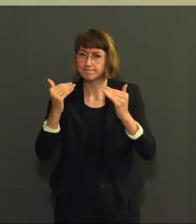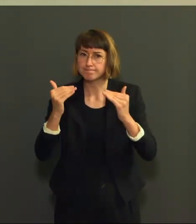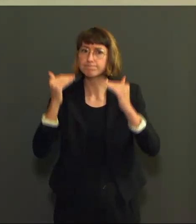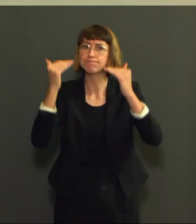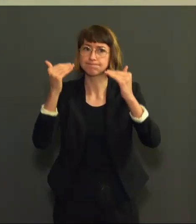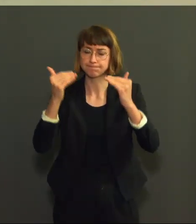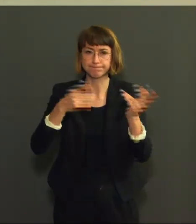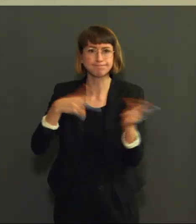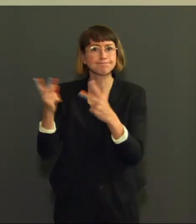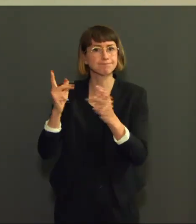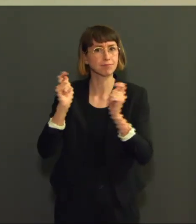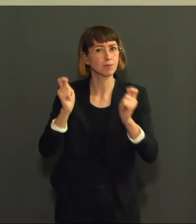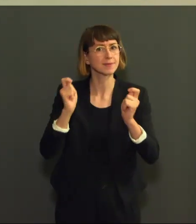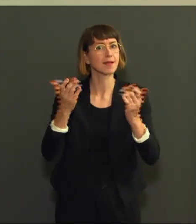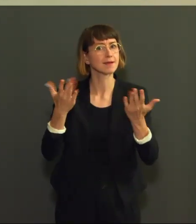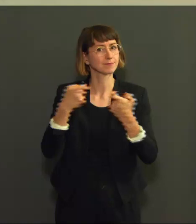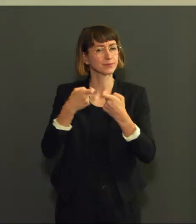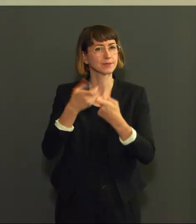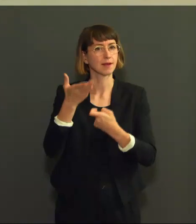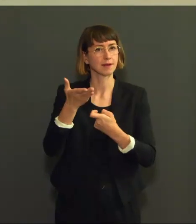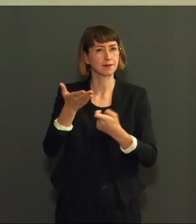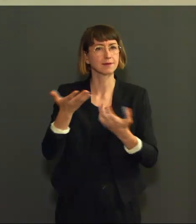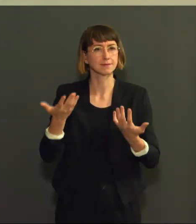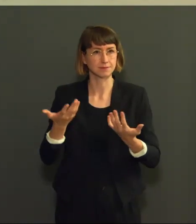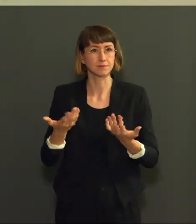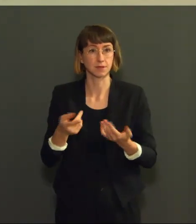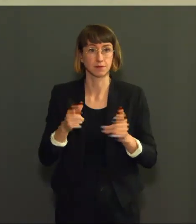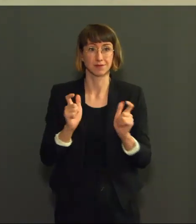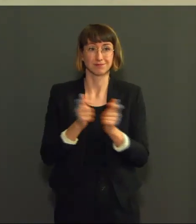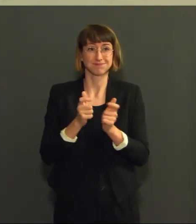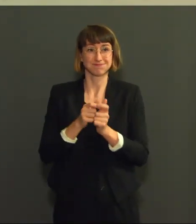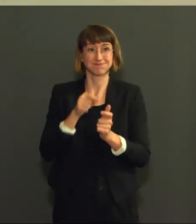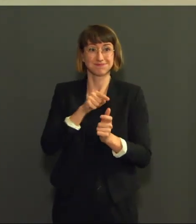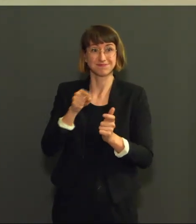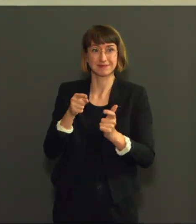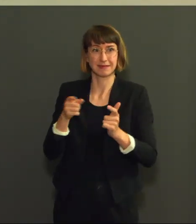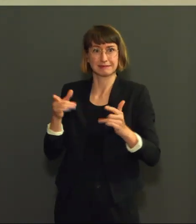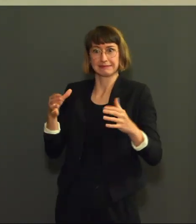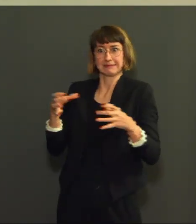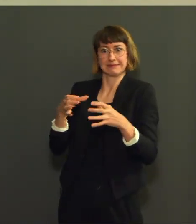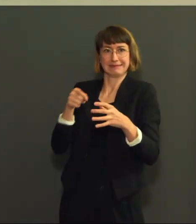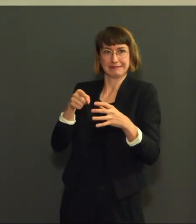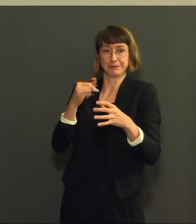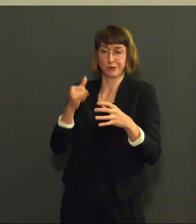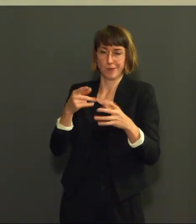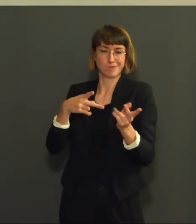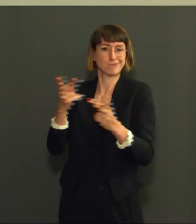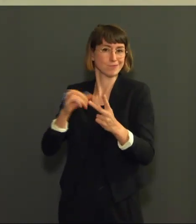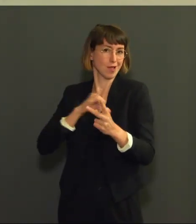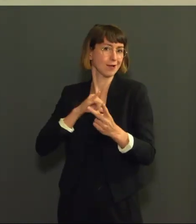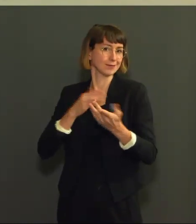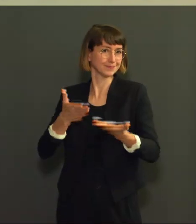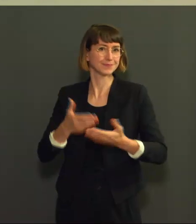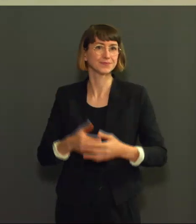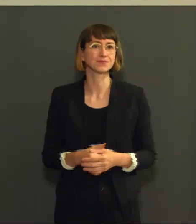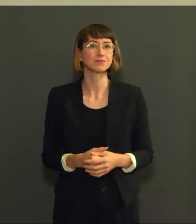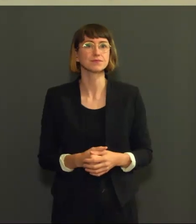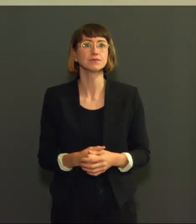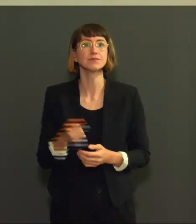l'incidence a encore légèrement augmenté la semaine dernière. Durant cette semaine, justement, nous avons eu en